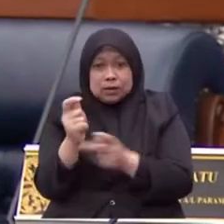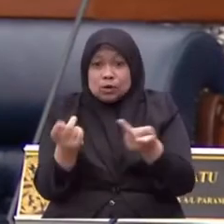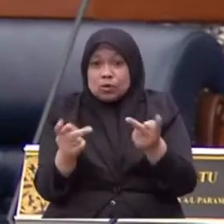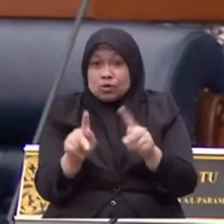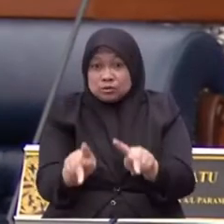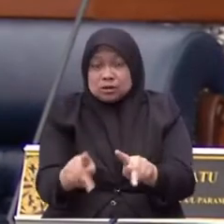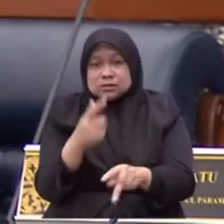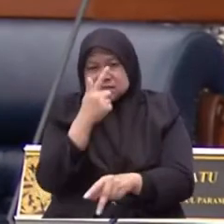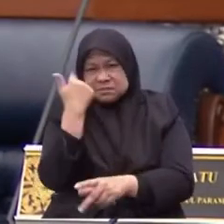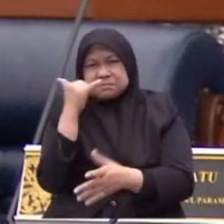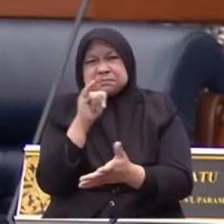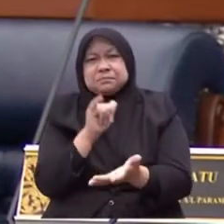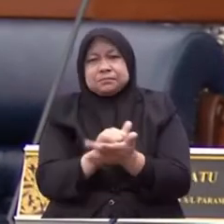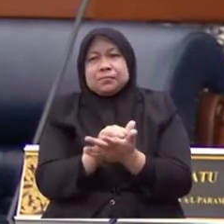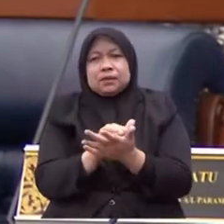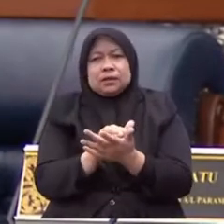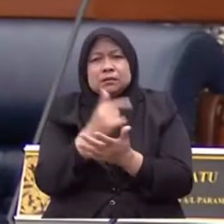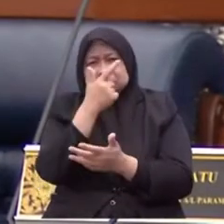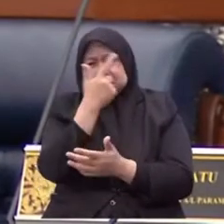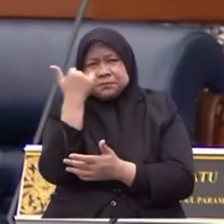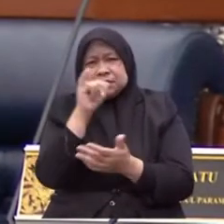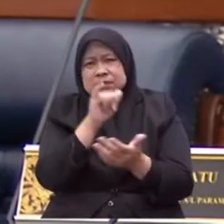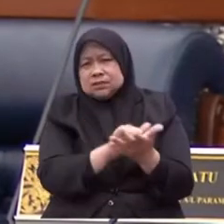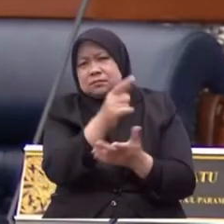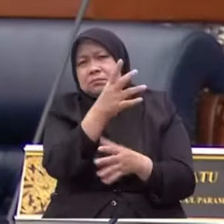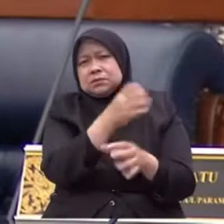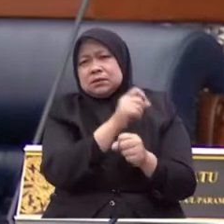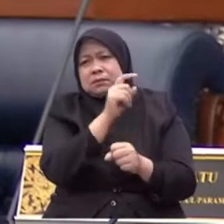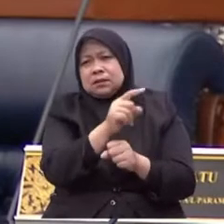salah satu sebabnya menyebabkannya